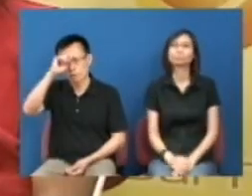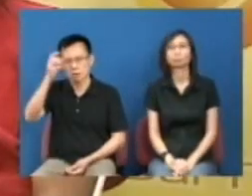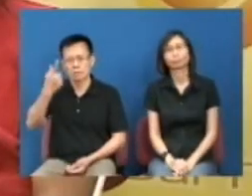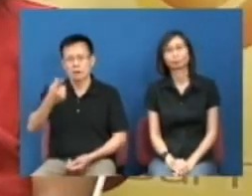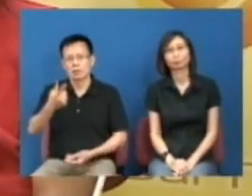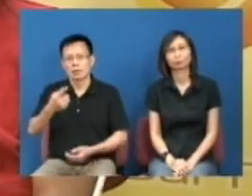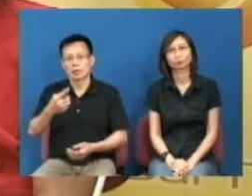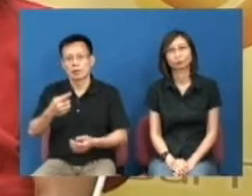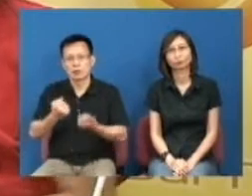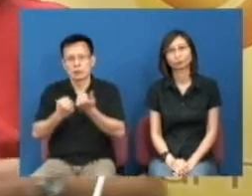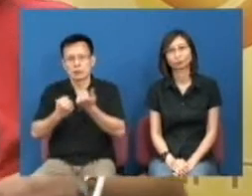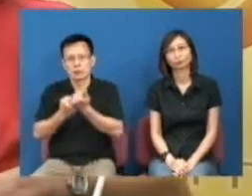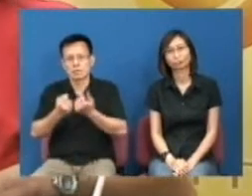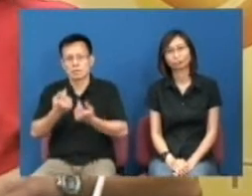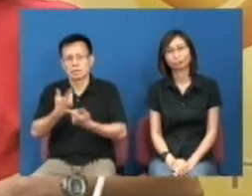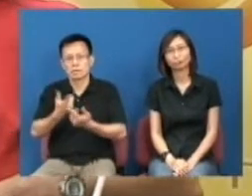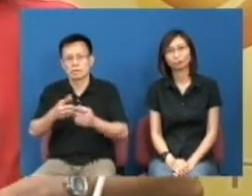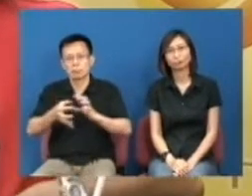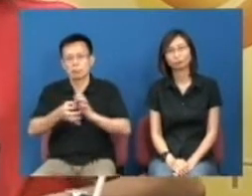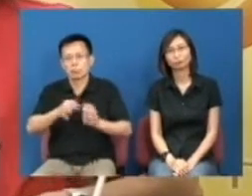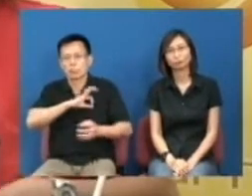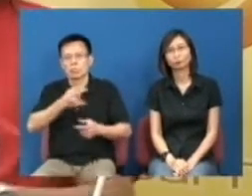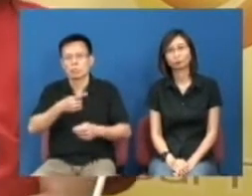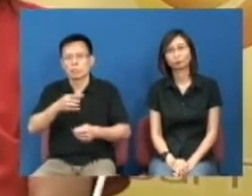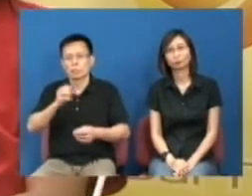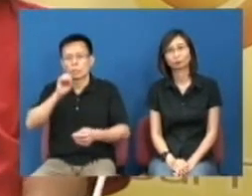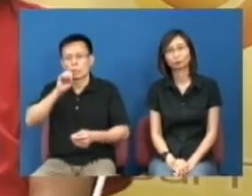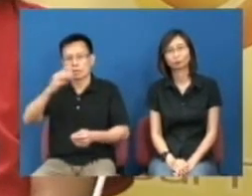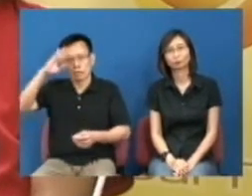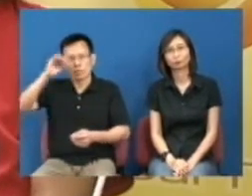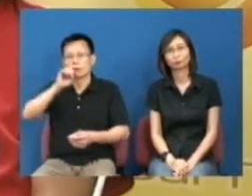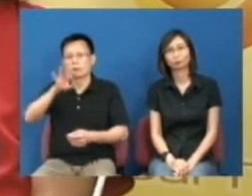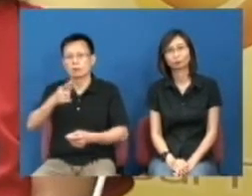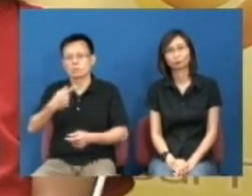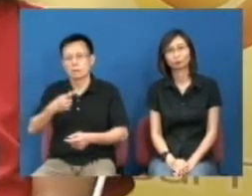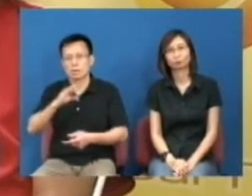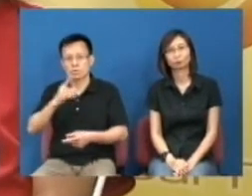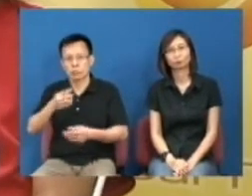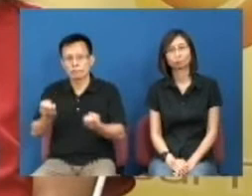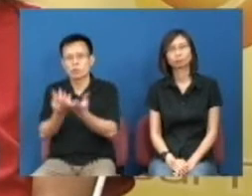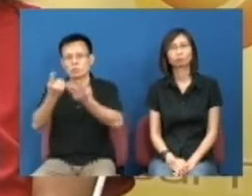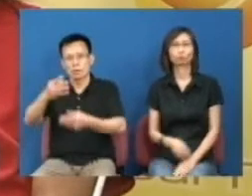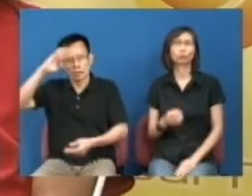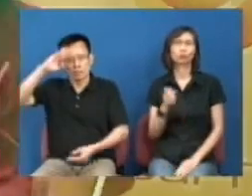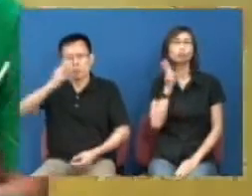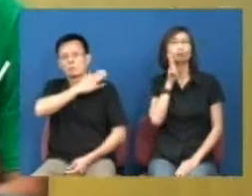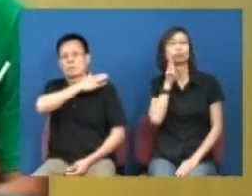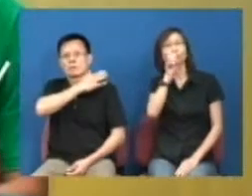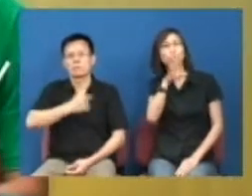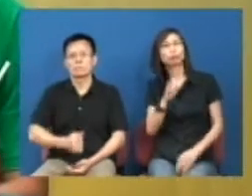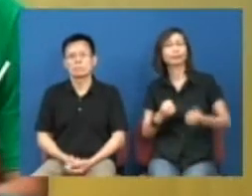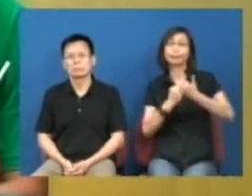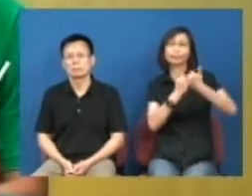同佢講，如果你作為咁嘅時候，如果群眾被逼喺場外集會嘅時候，由佢負責。 當然，如果你講翻支聯會本身咧，即